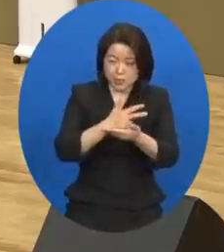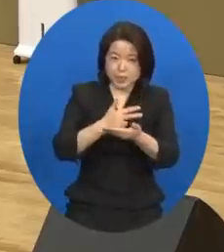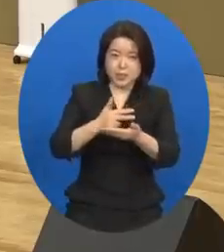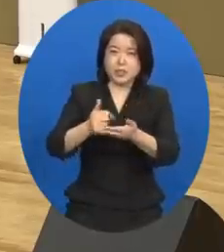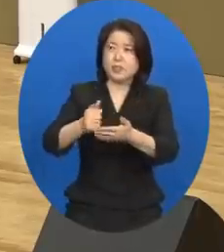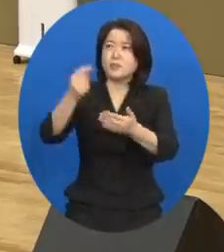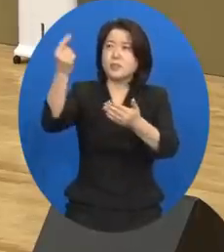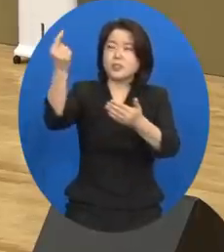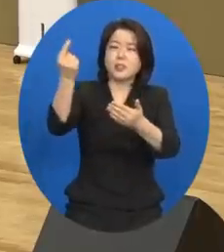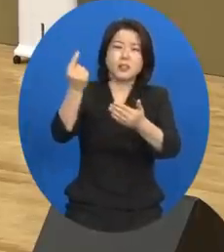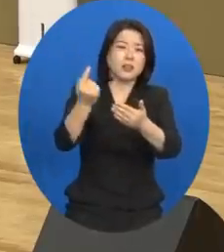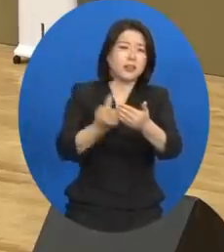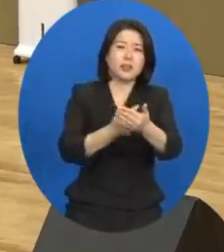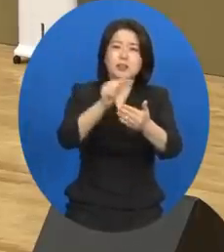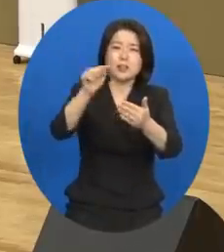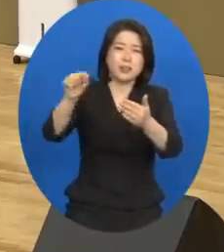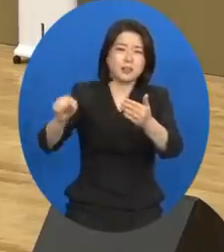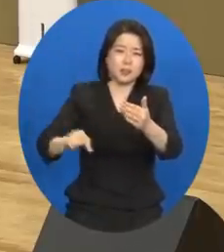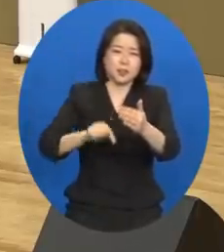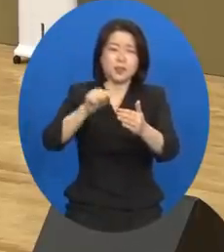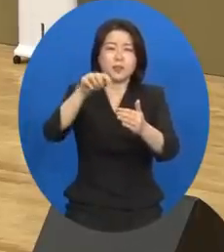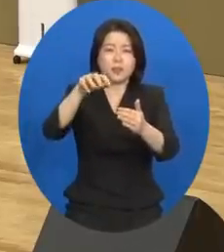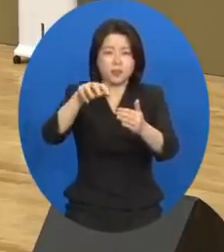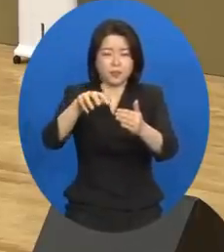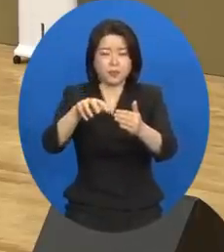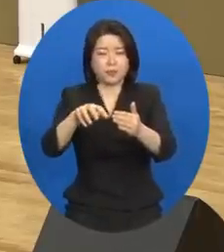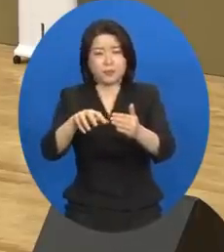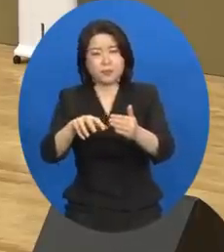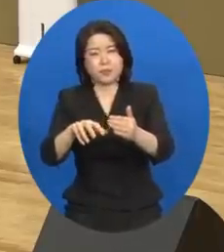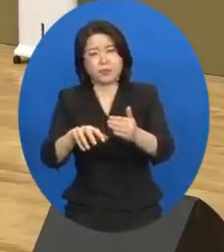주님의 임재 안에서